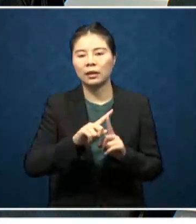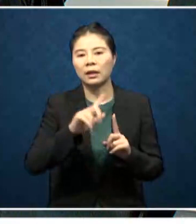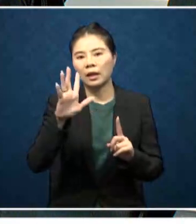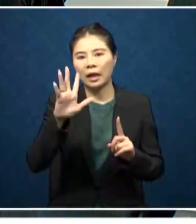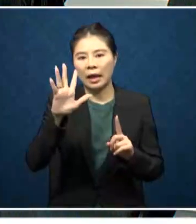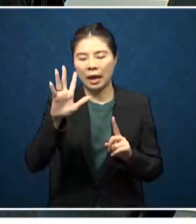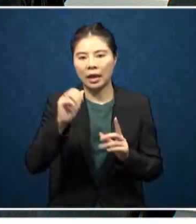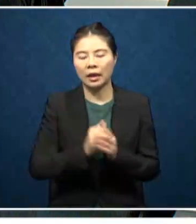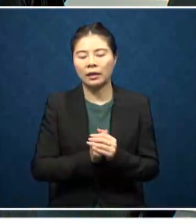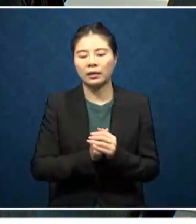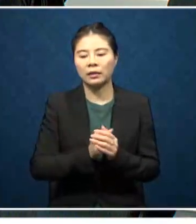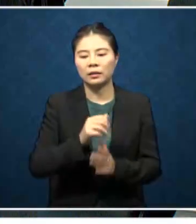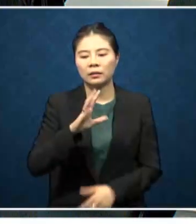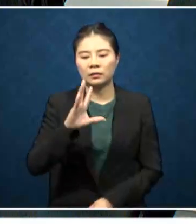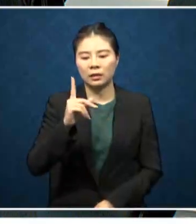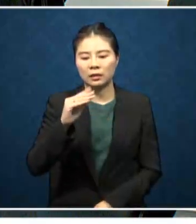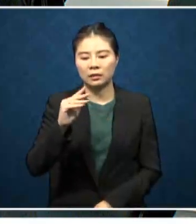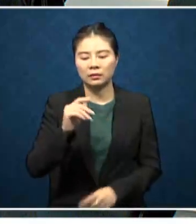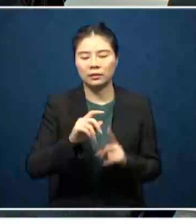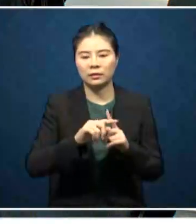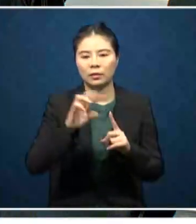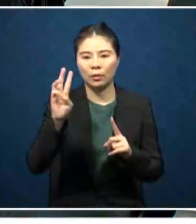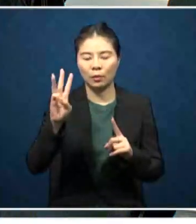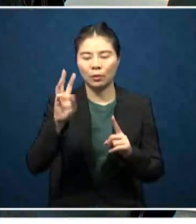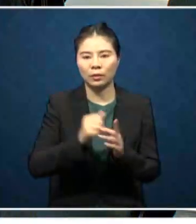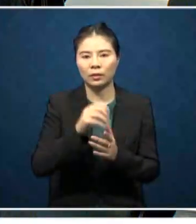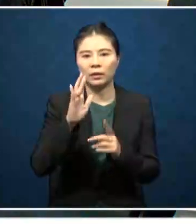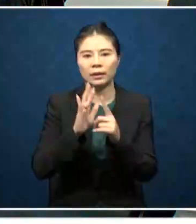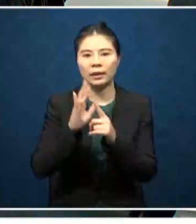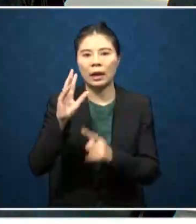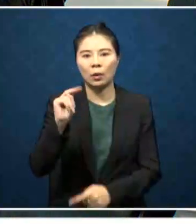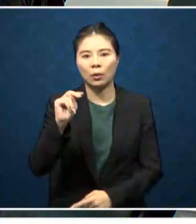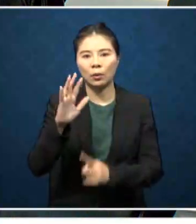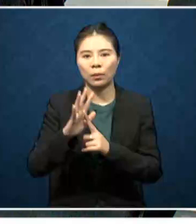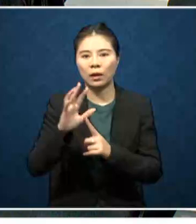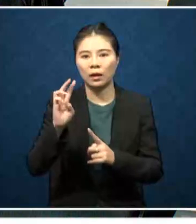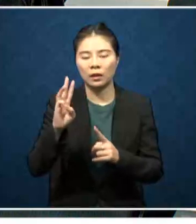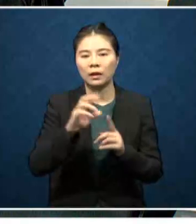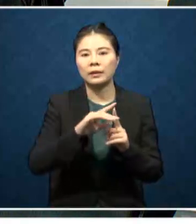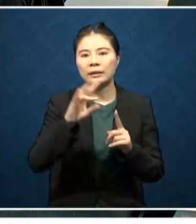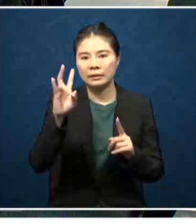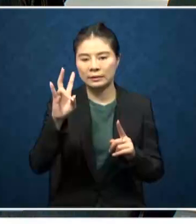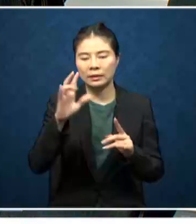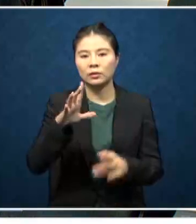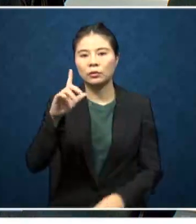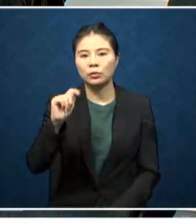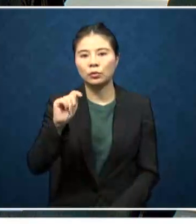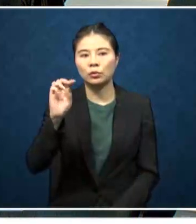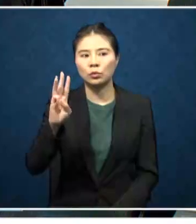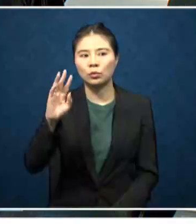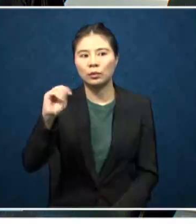ไพชยนต์ค้าทันเจริญ 6นายนวรัตน์พงษ์ไพบูลย์ 7นายตวง